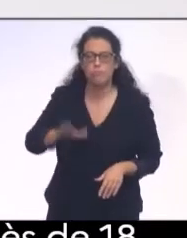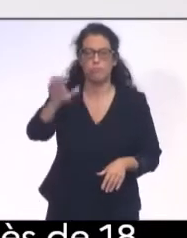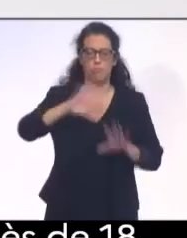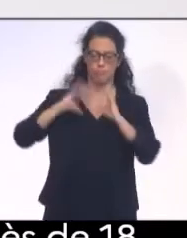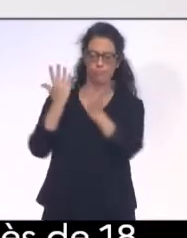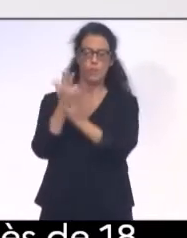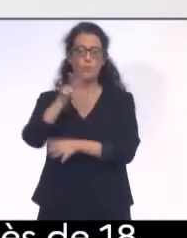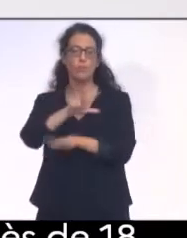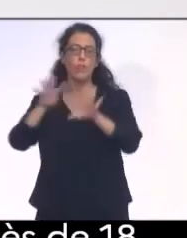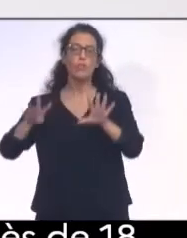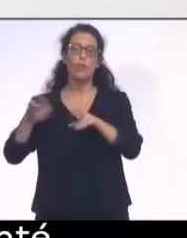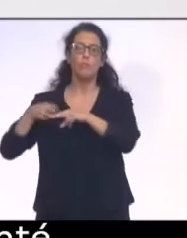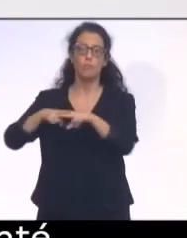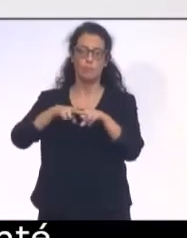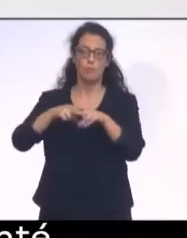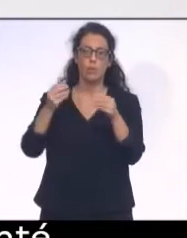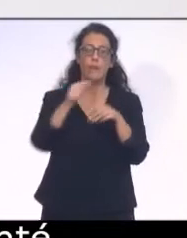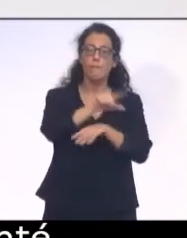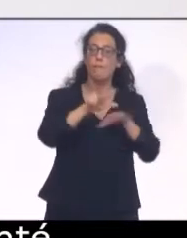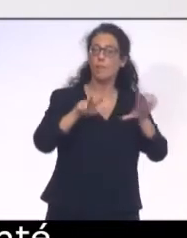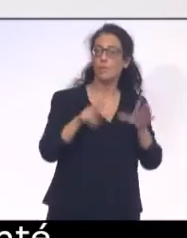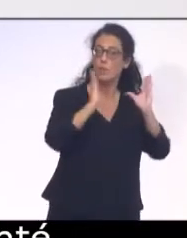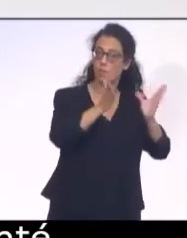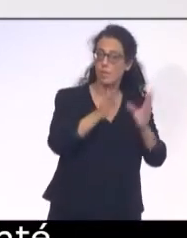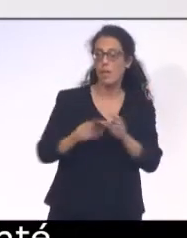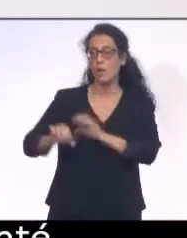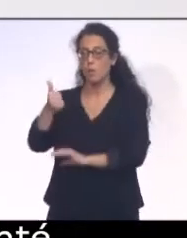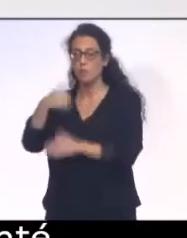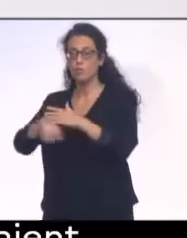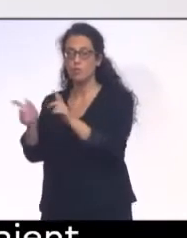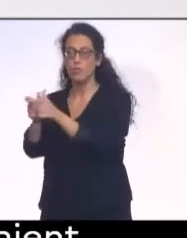recensés, 28 à l'hôpital, 11 en établissement.